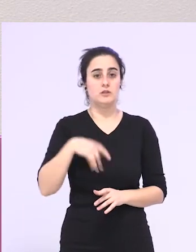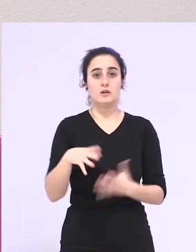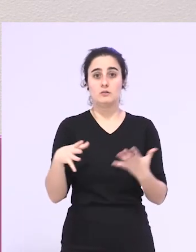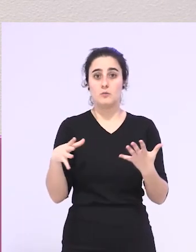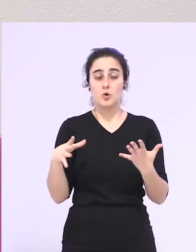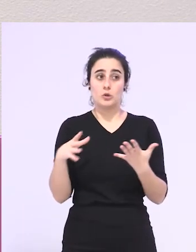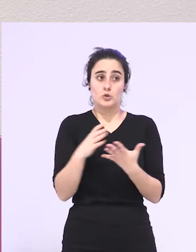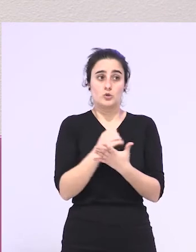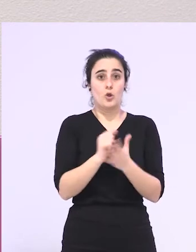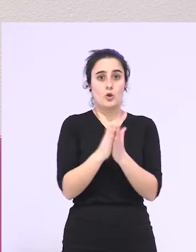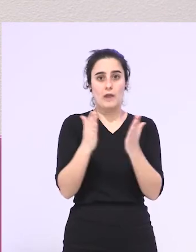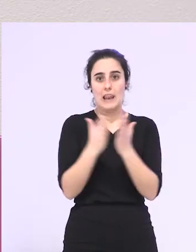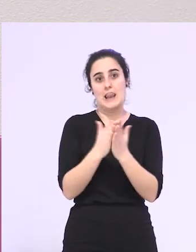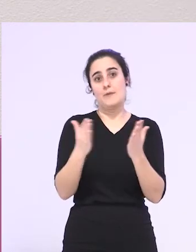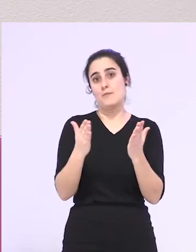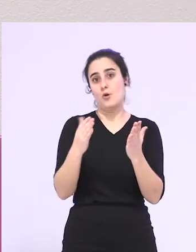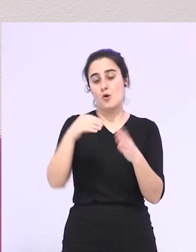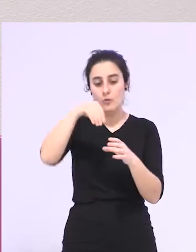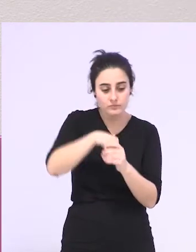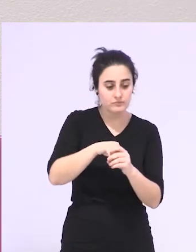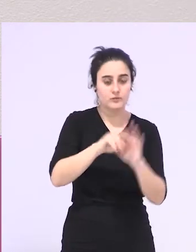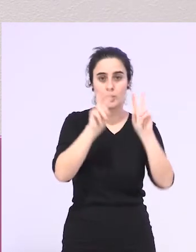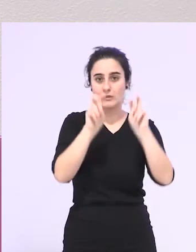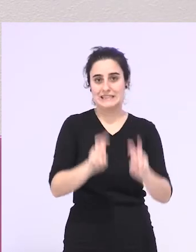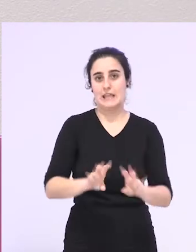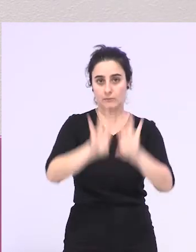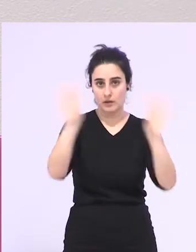dela liburuan ikutzen dedan gehitegi hori,